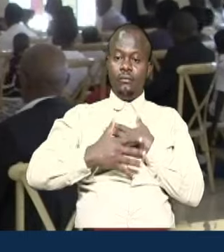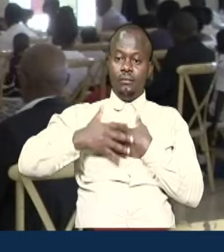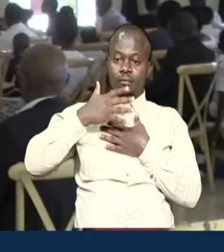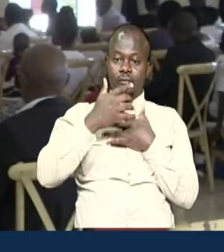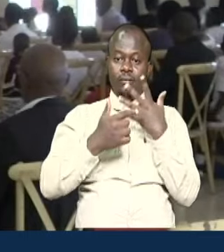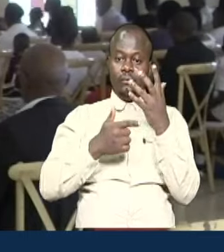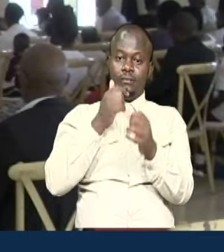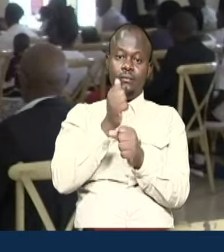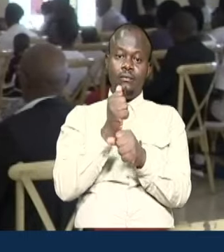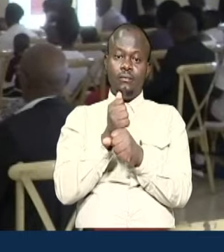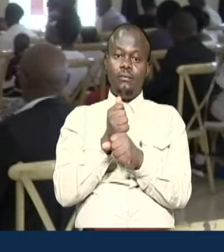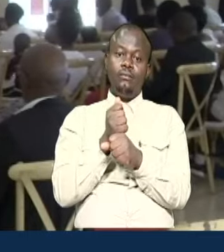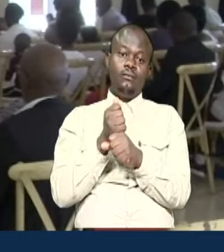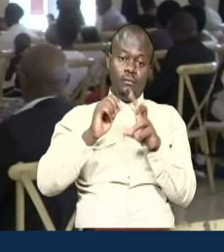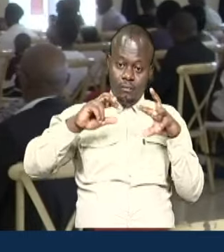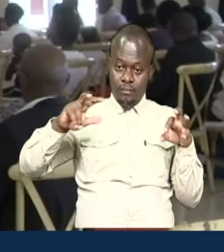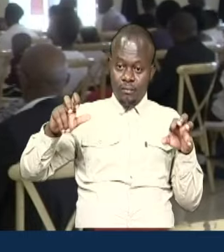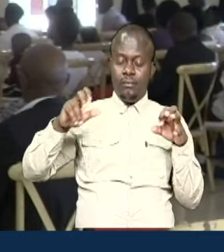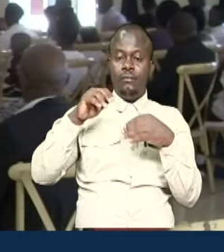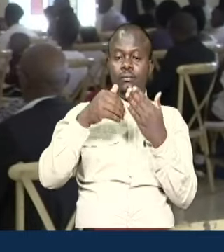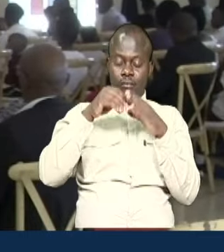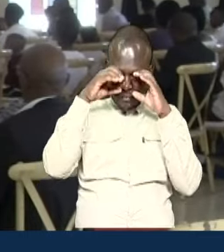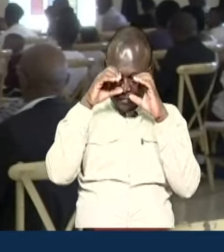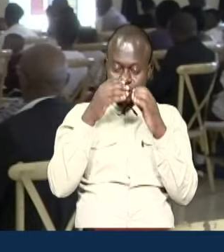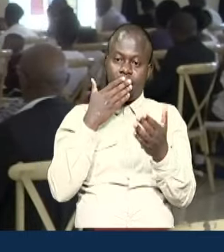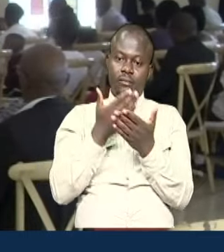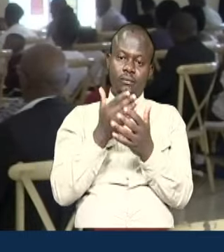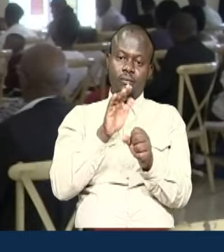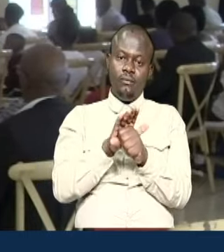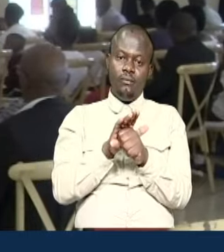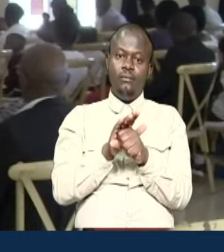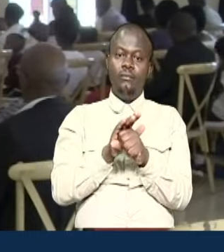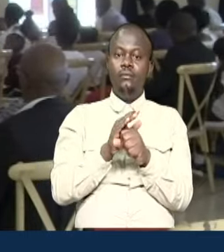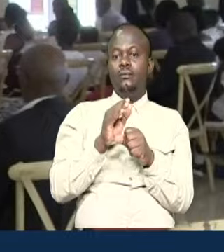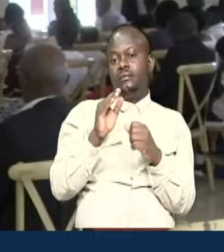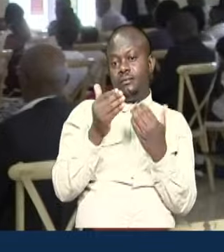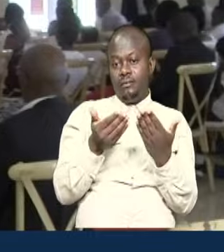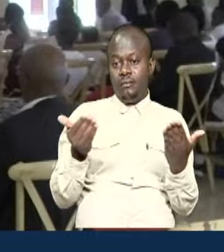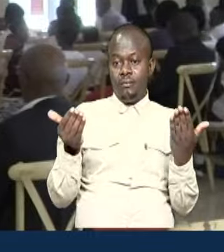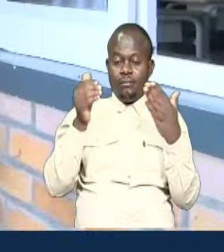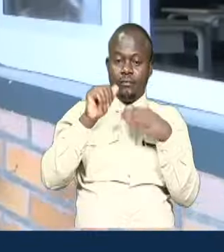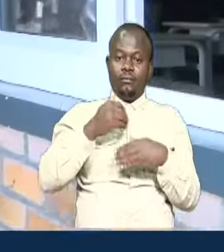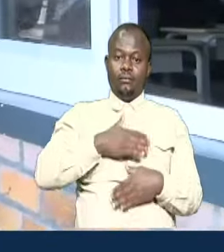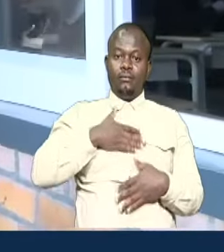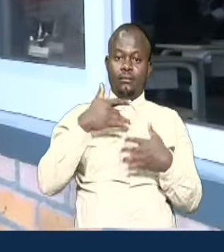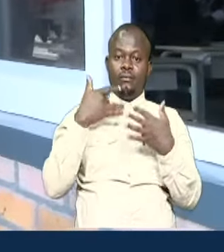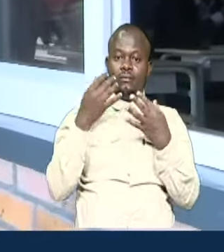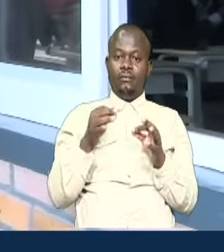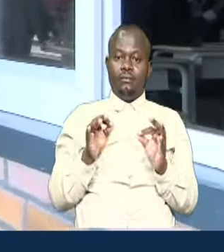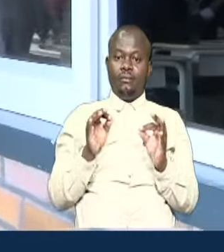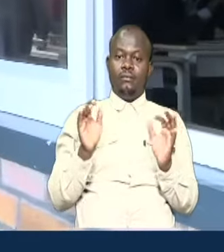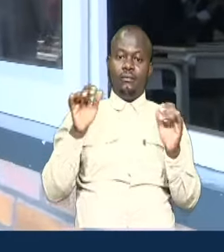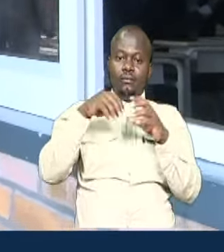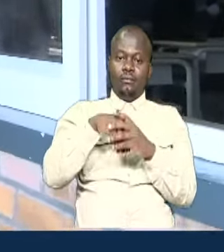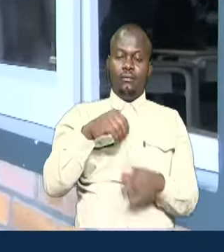bakora marushersha sa laboratoire meza cyane bafise biblioteke nziza abana bakeshwa kwidagadura muri ibirori bya nitabiriwe